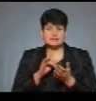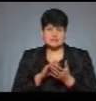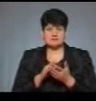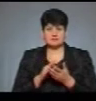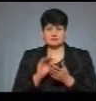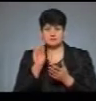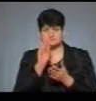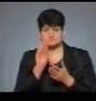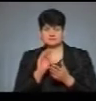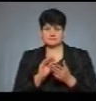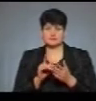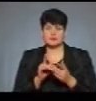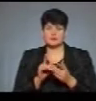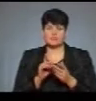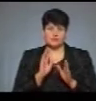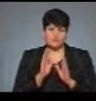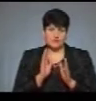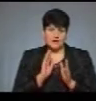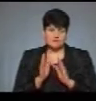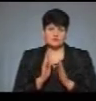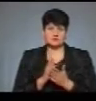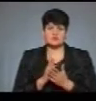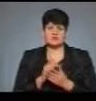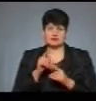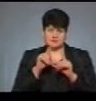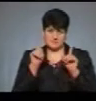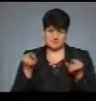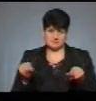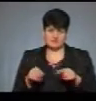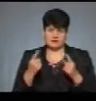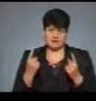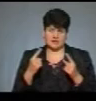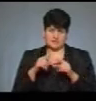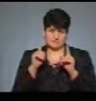інформуємо, Інстаграм, Фейсбук. В самій резиденції висить велика така